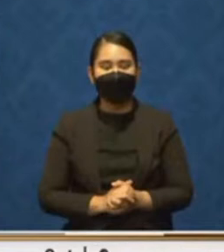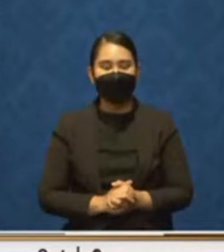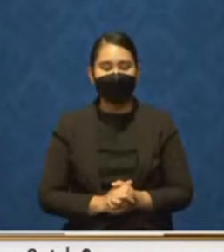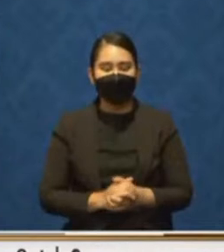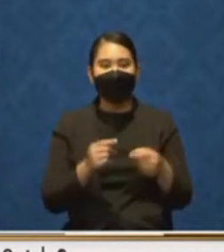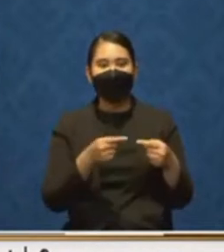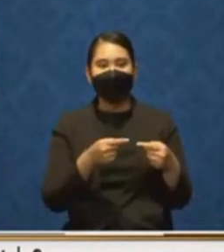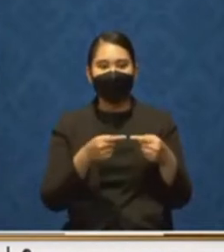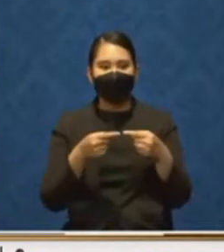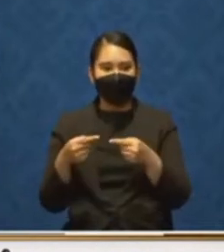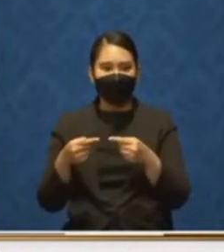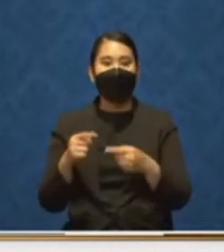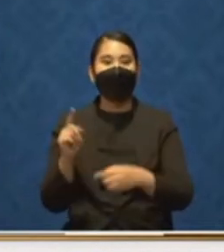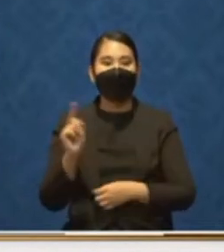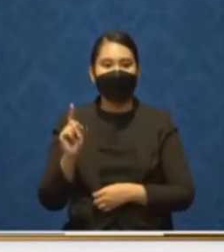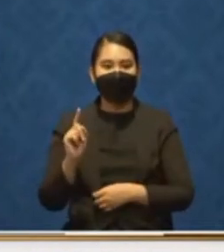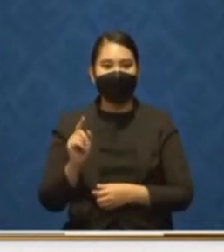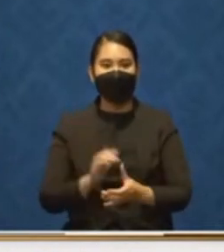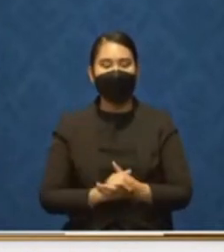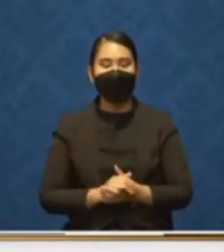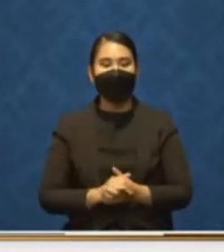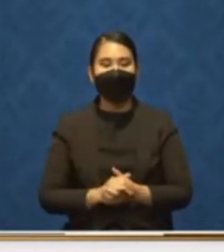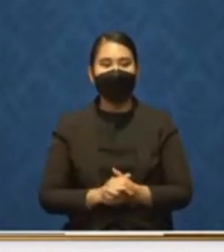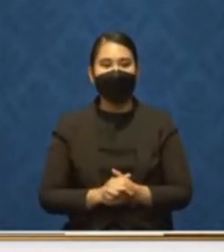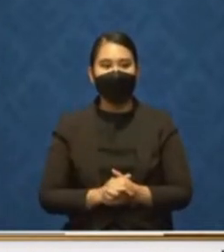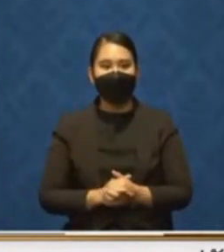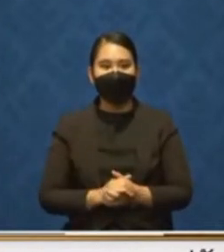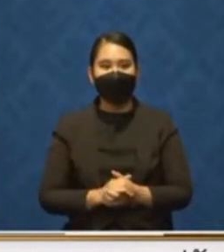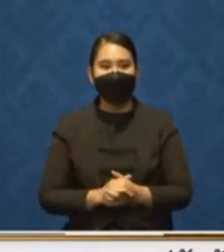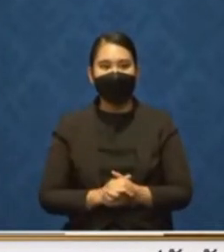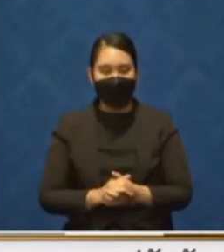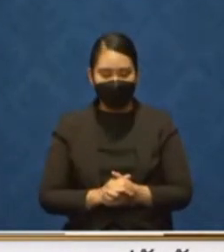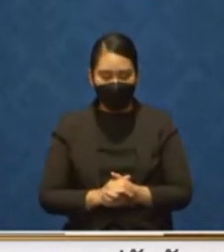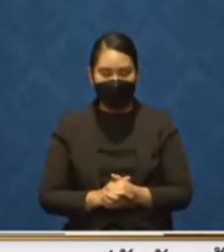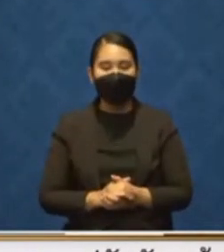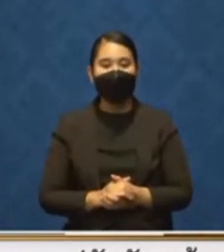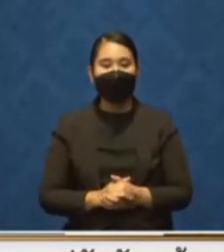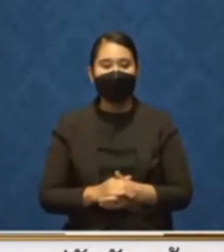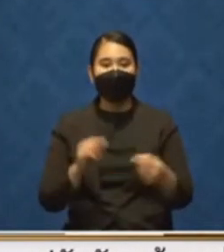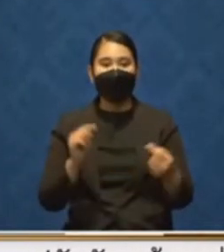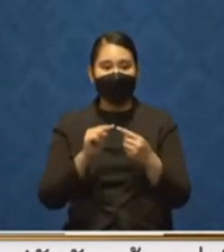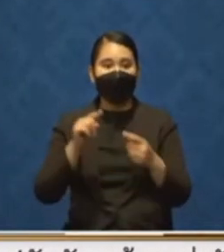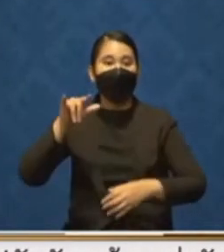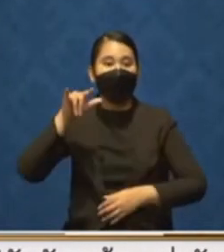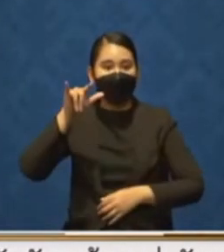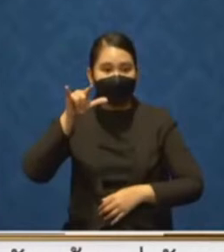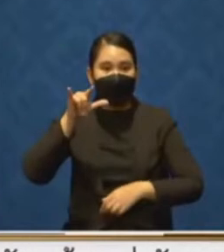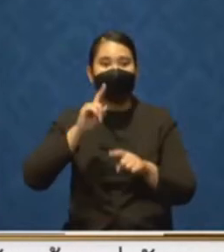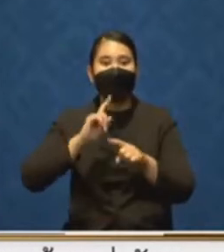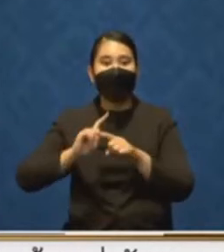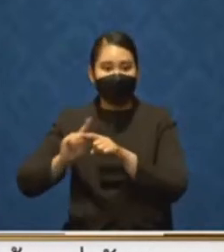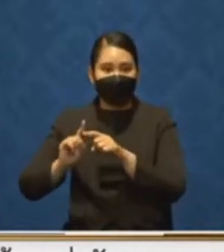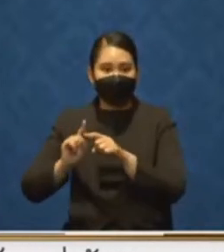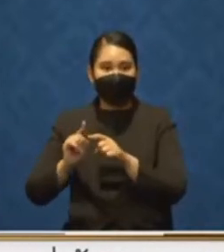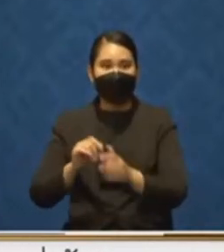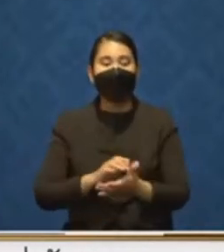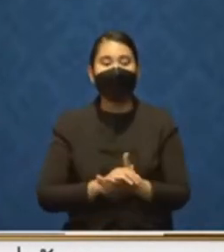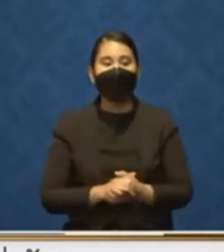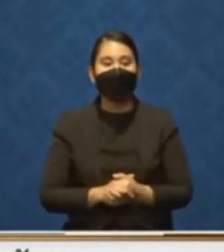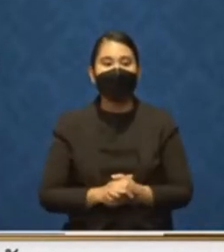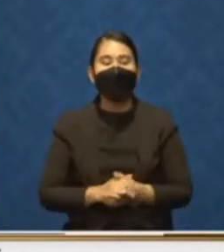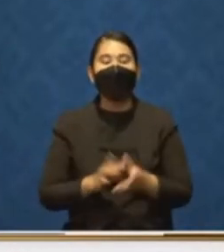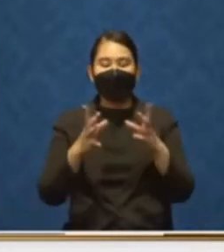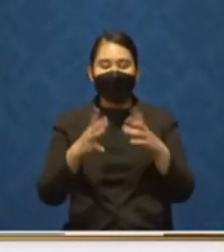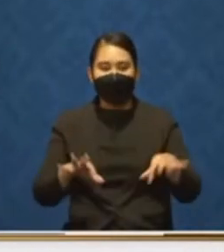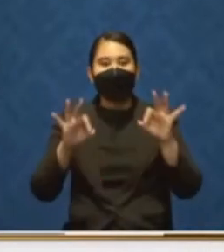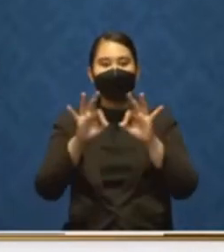เรื่องเรื่องของการปะทะที่ถวายความปลอดภัยเด้อราชการนะง่ายตรงนี้แล้วผมก็ดีดันว่าเราให้วันละพันเป็นระดับสูง